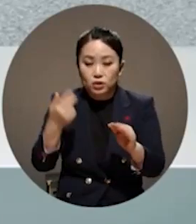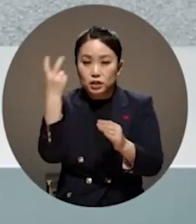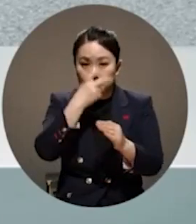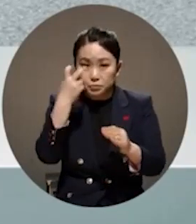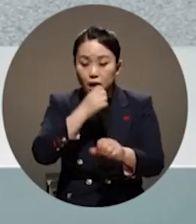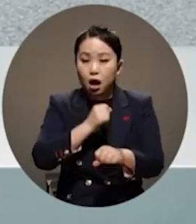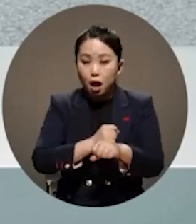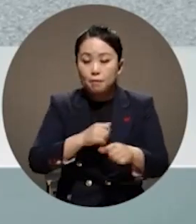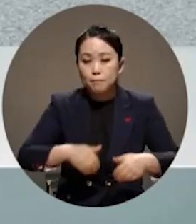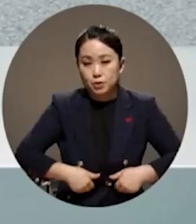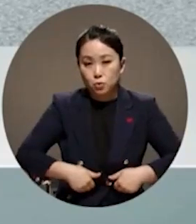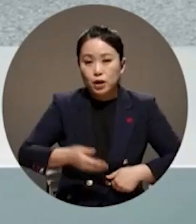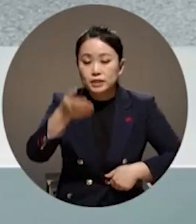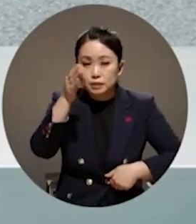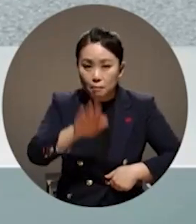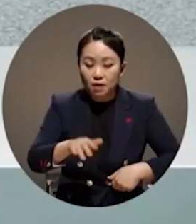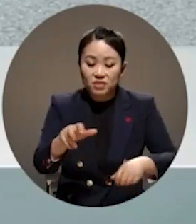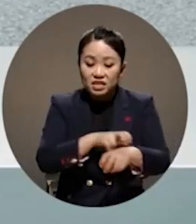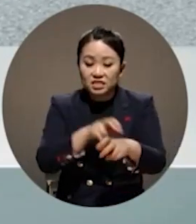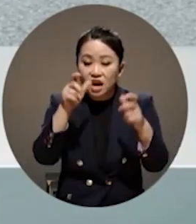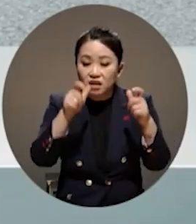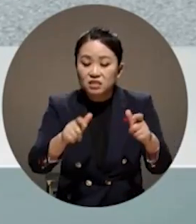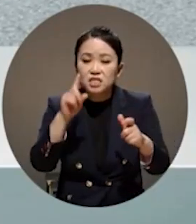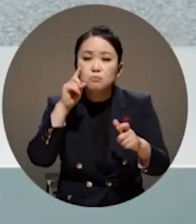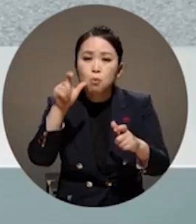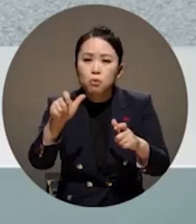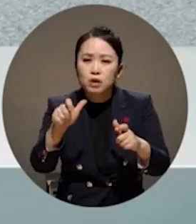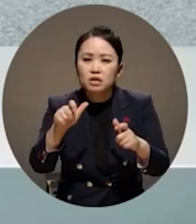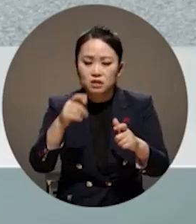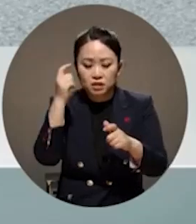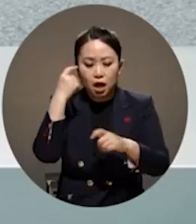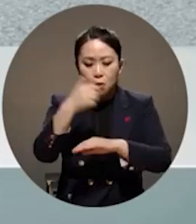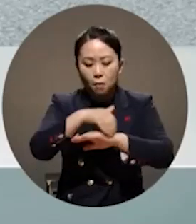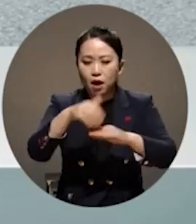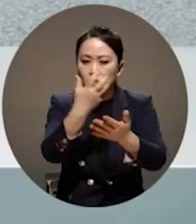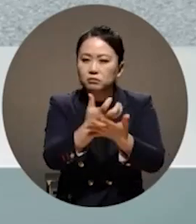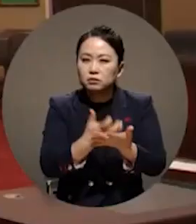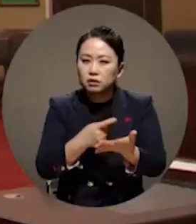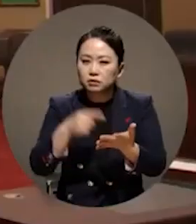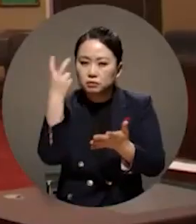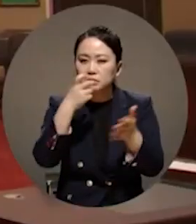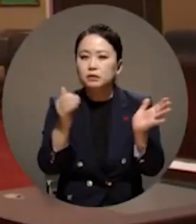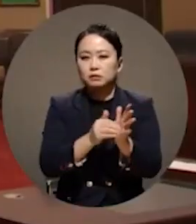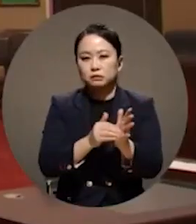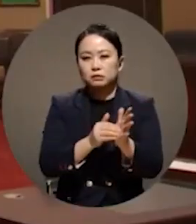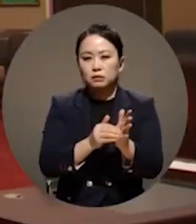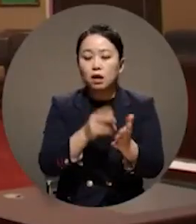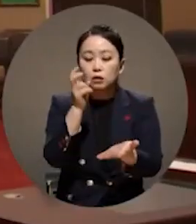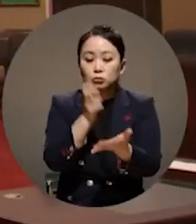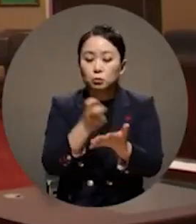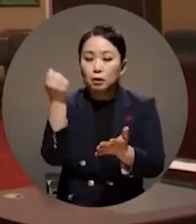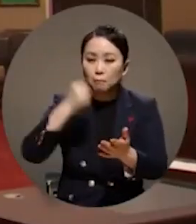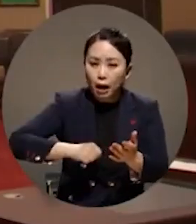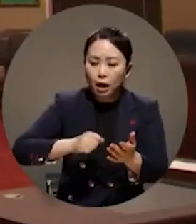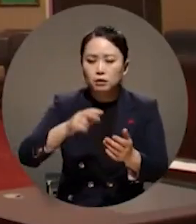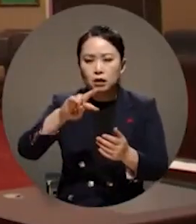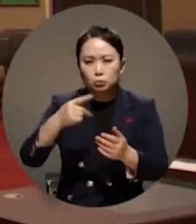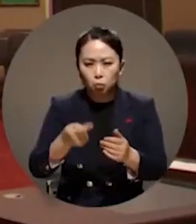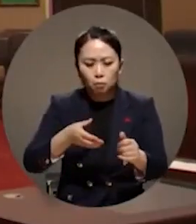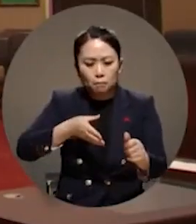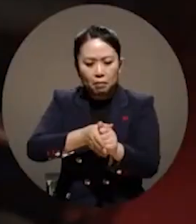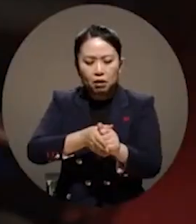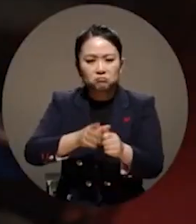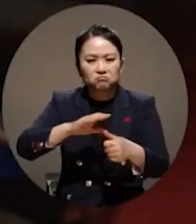의회는 보름 전에 계획서를 제출해 심의를 마쳤습니다. 조례를 어겼는데도 아무런 제재는 없었습니다.